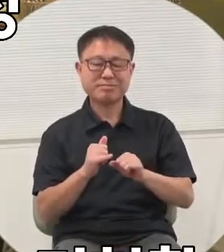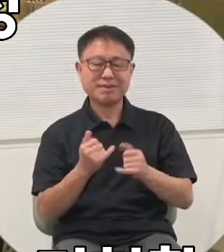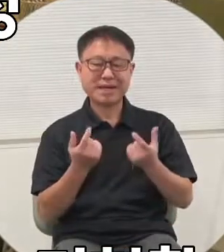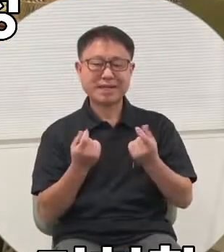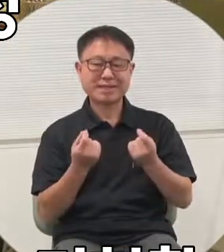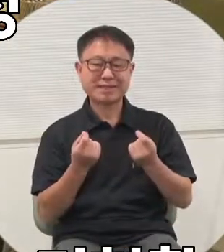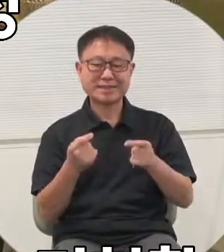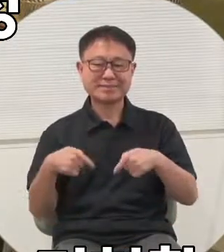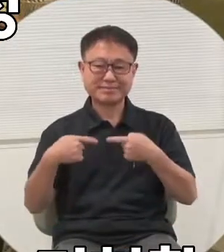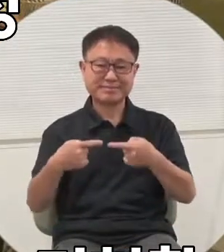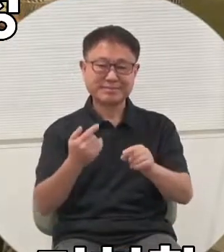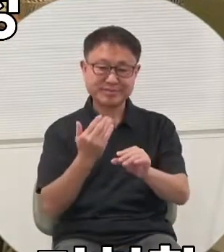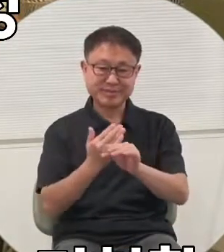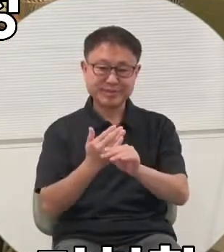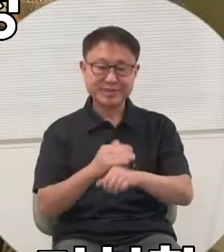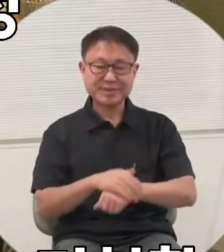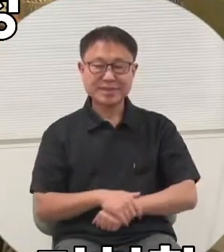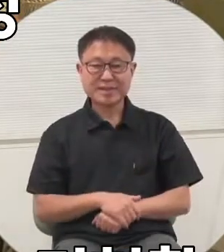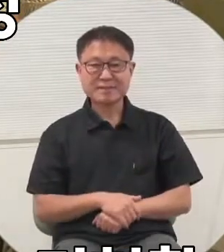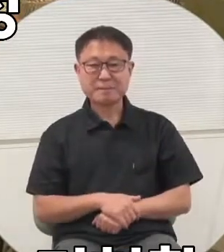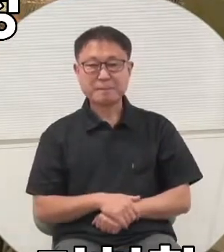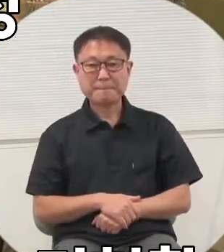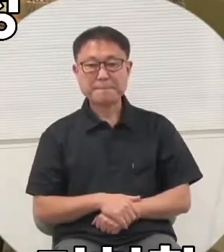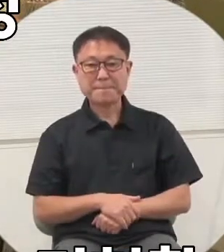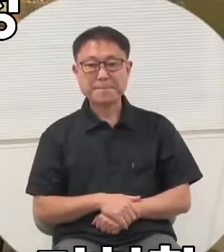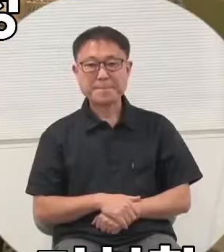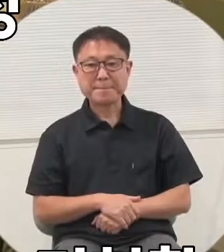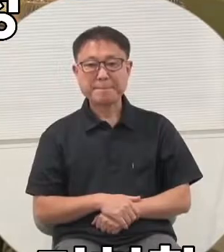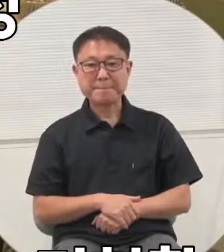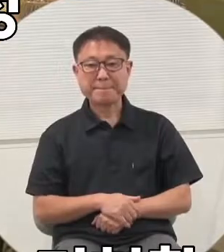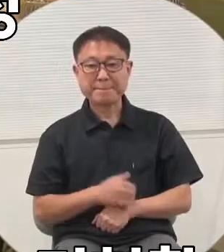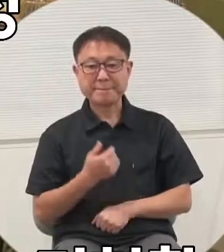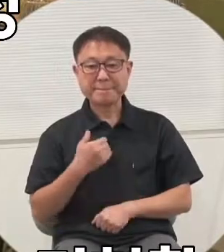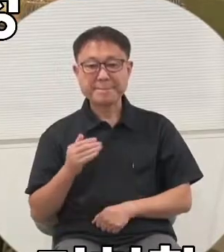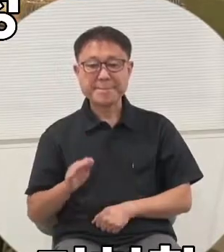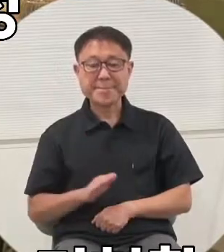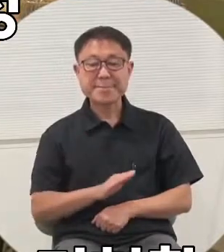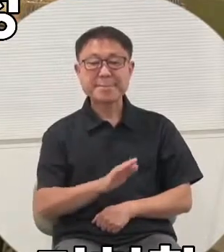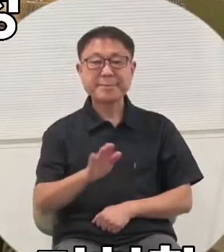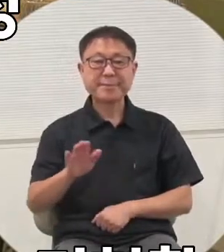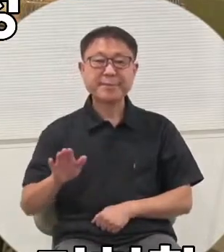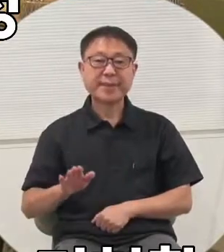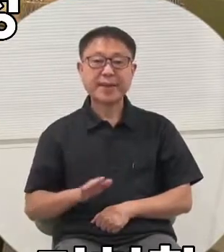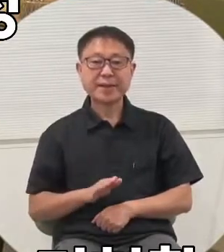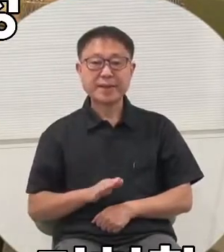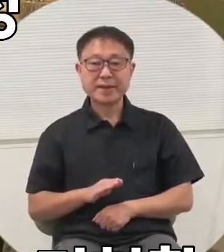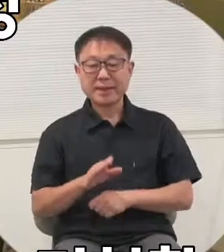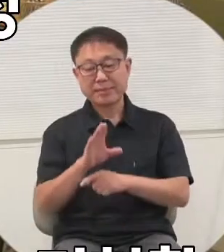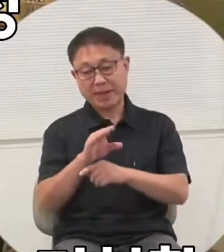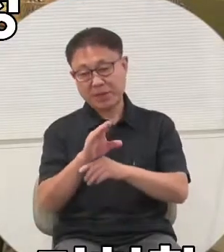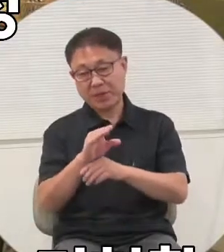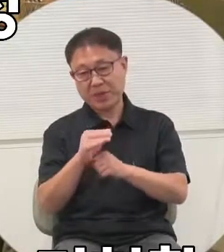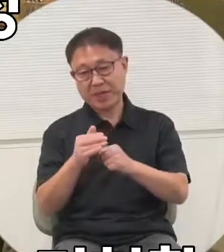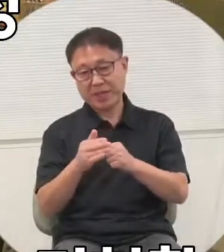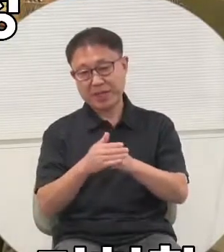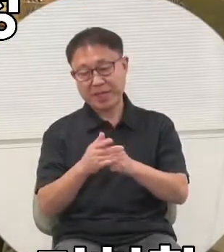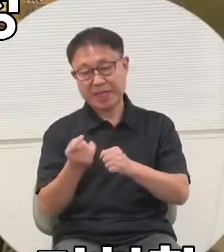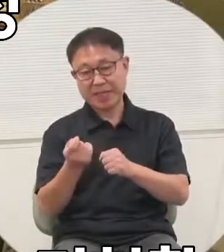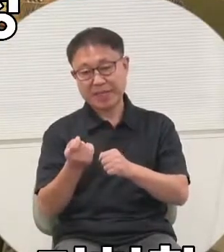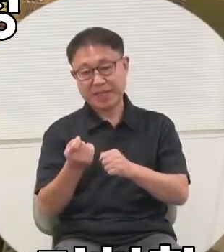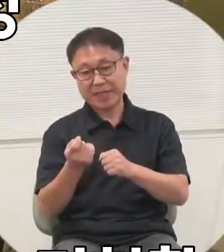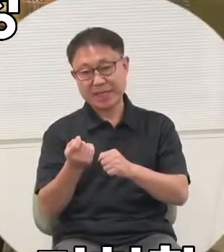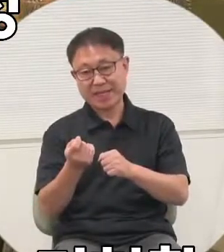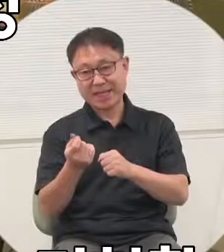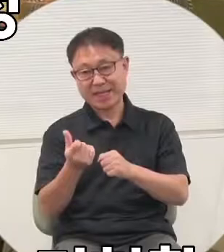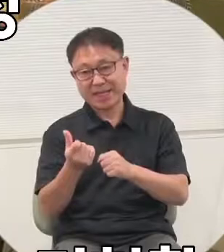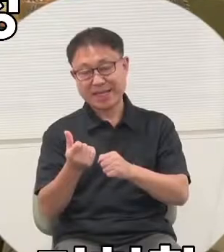하고 계시고 네, 그런 것 같습니다. 사실 저희가 이제 오늘 방송이라서 뭔가 더